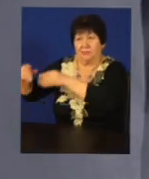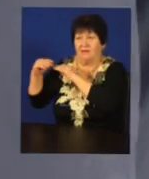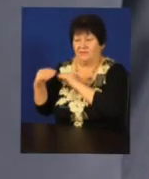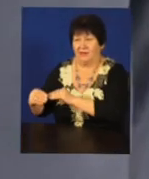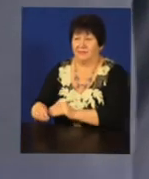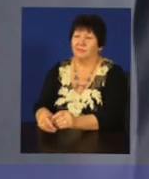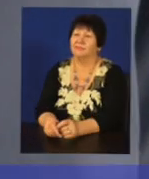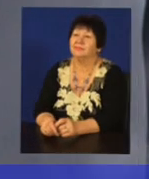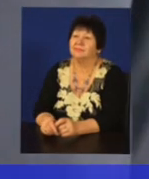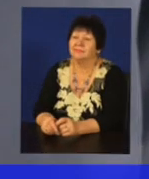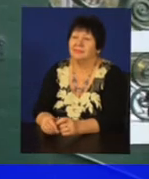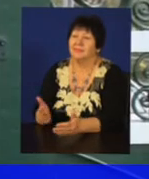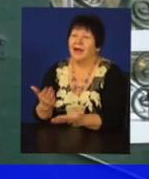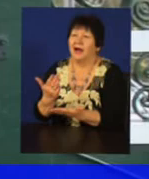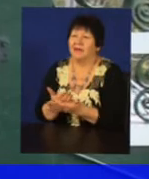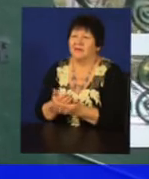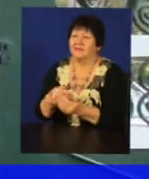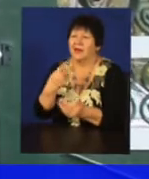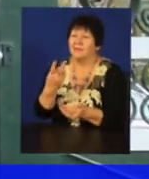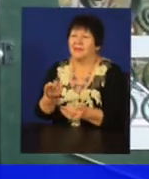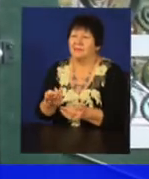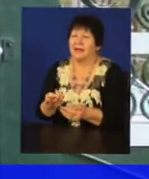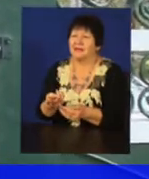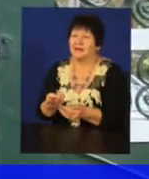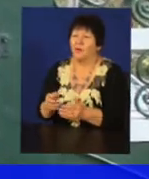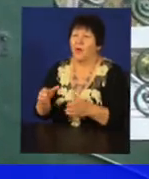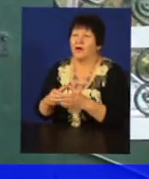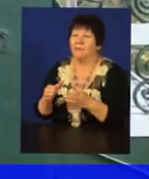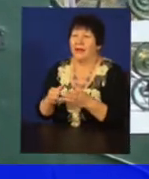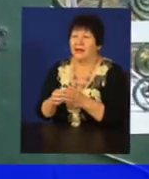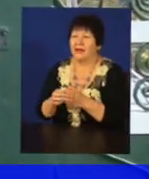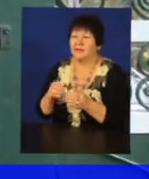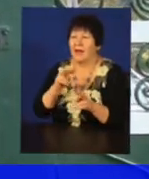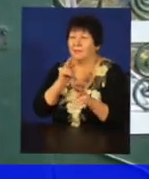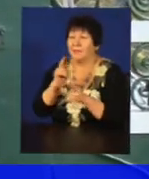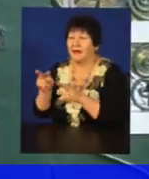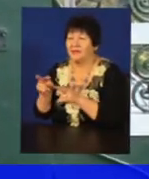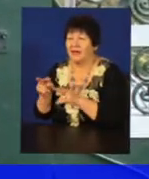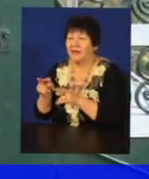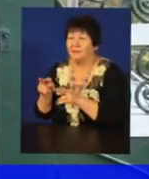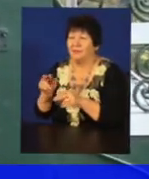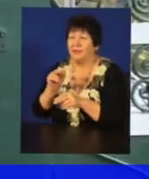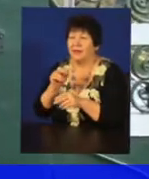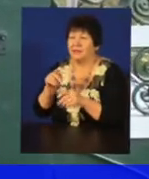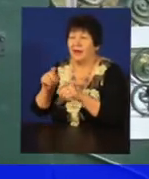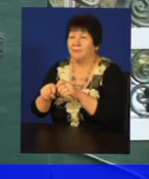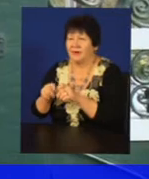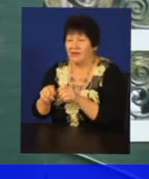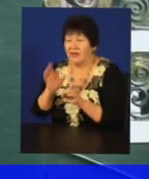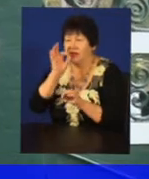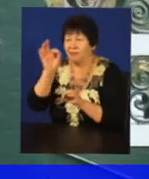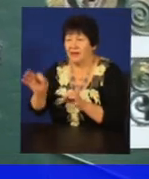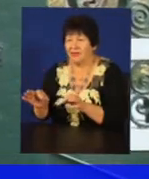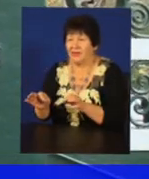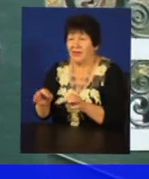bun, dar așa e bine. Astăzi am demarat o campanie de a preveni persoanele în perioada rece a